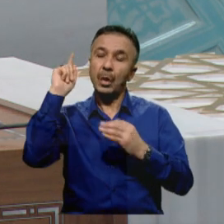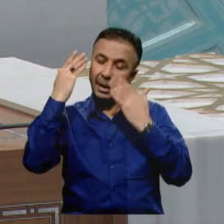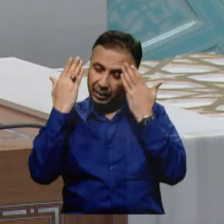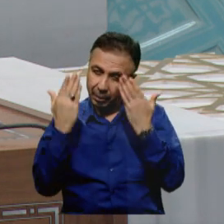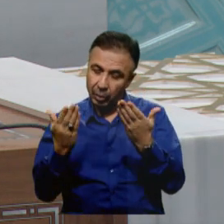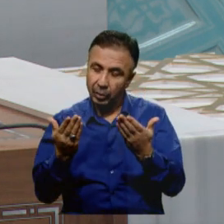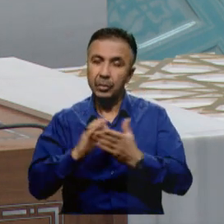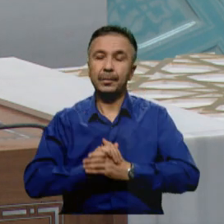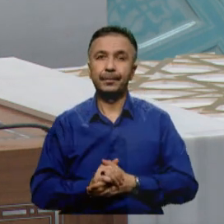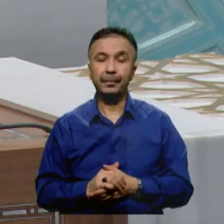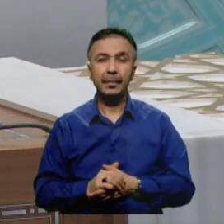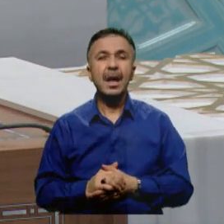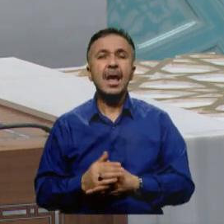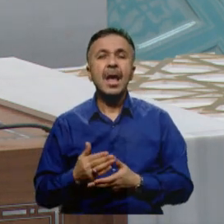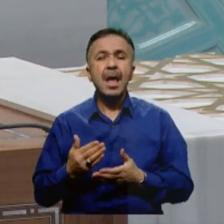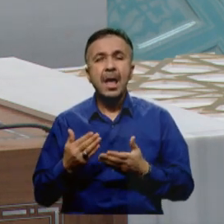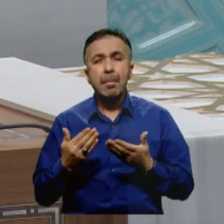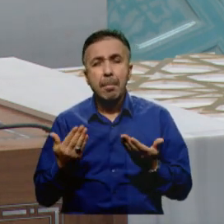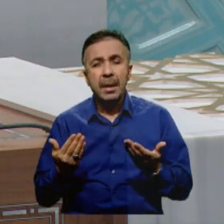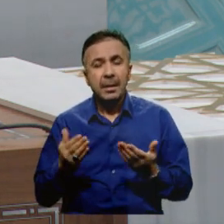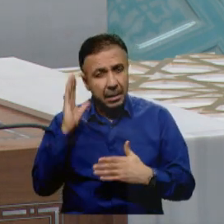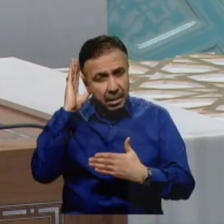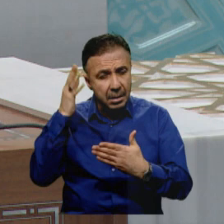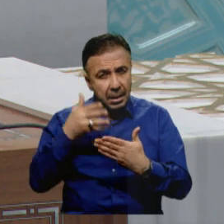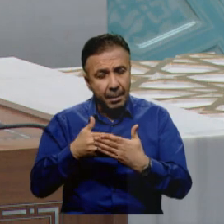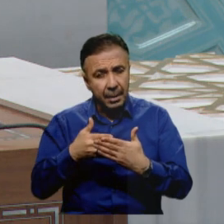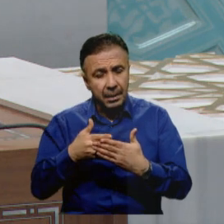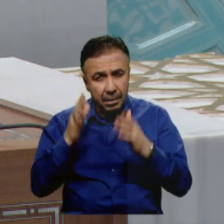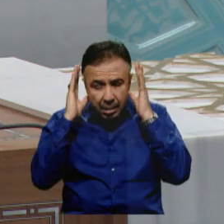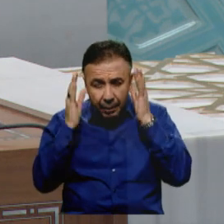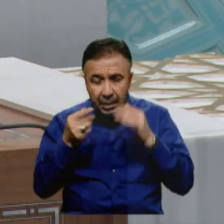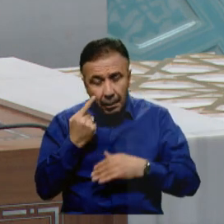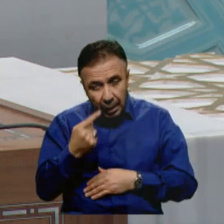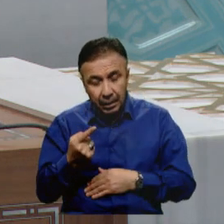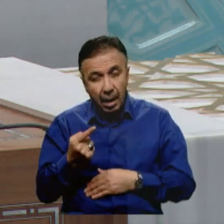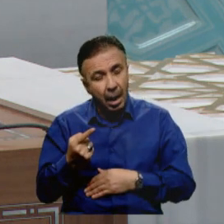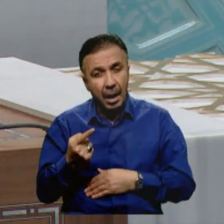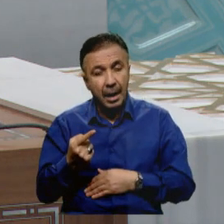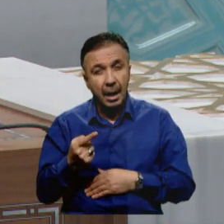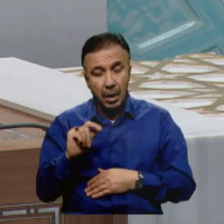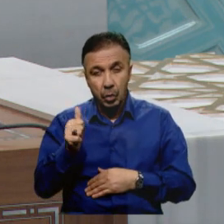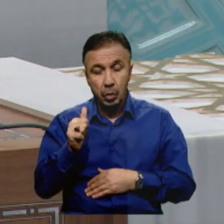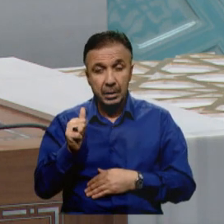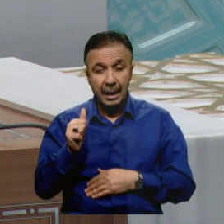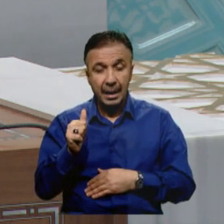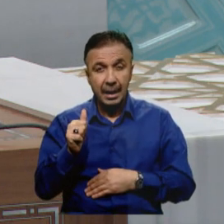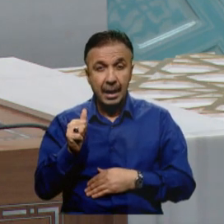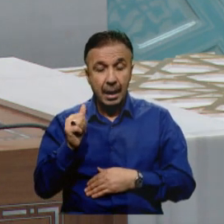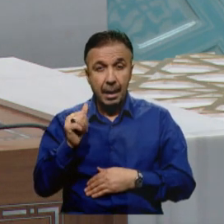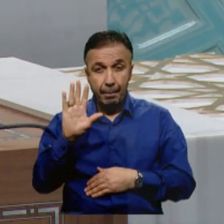olur. Peki namaza baktık. Eğer hala günde 5 vakit namazımızı eda